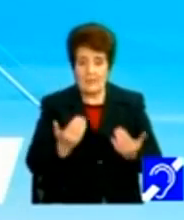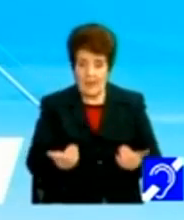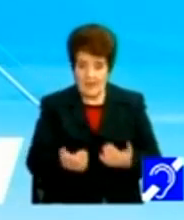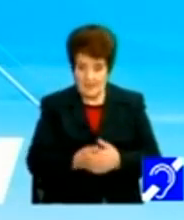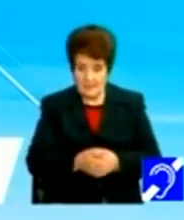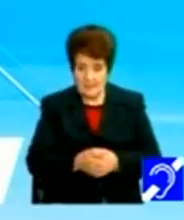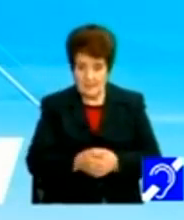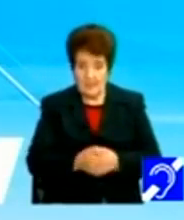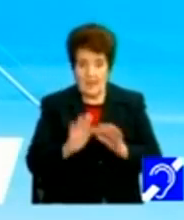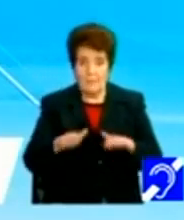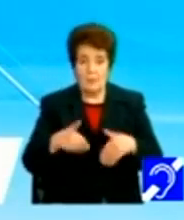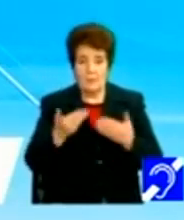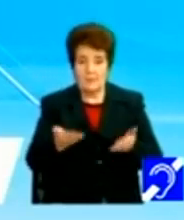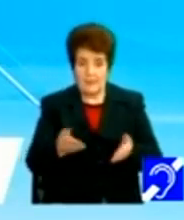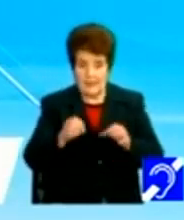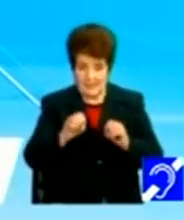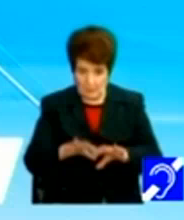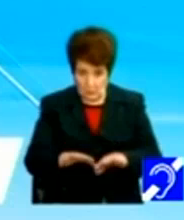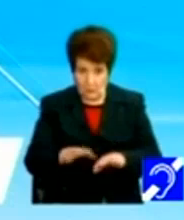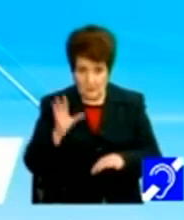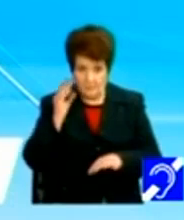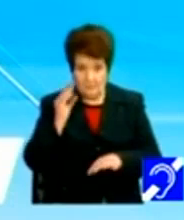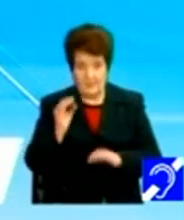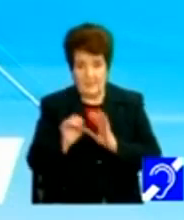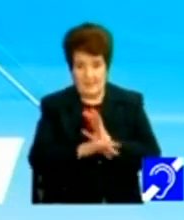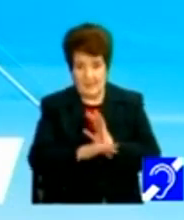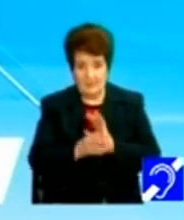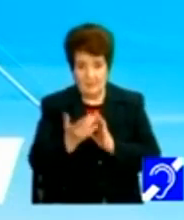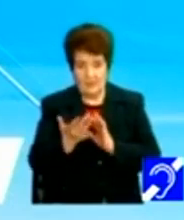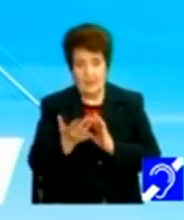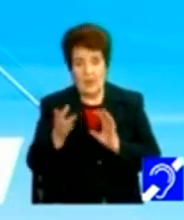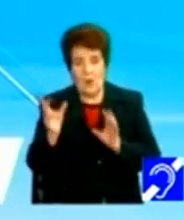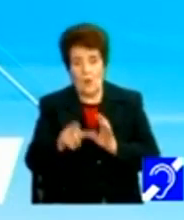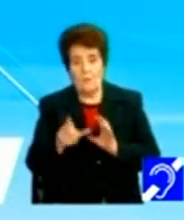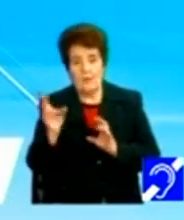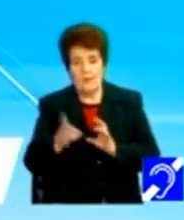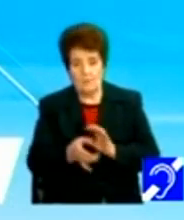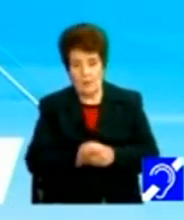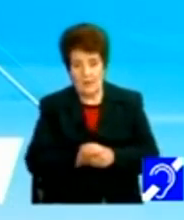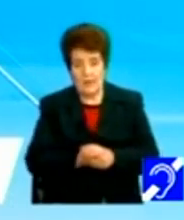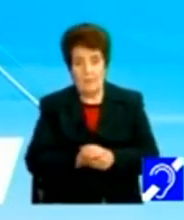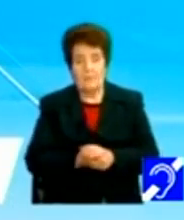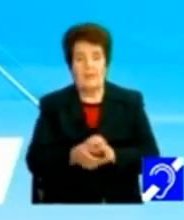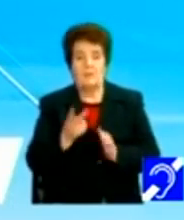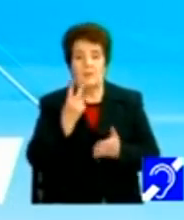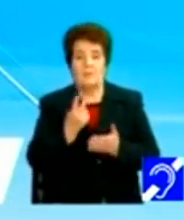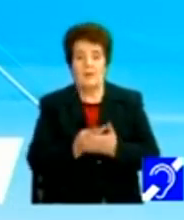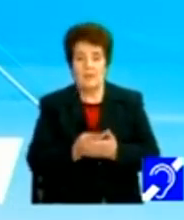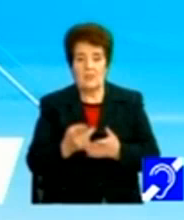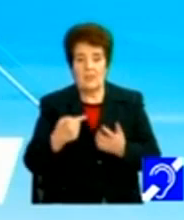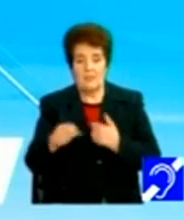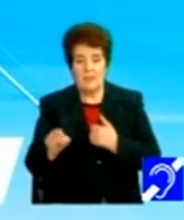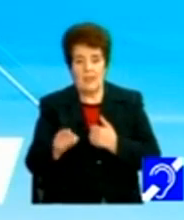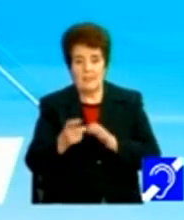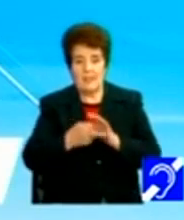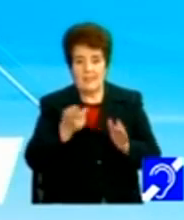De aceea am și prezentat soluția legată de sărăcia și respectiv oamenii nevoiași, ca și multe altele. În ceea ce privește diferența între